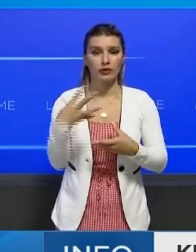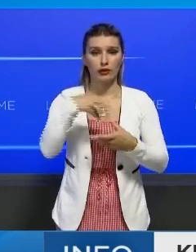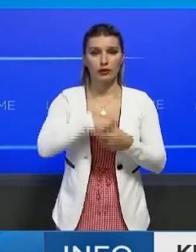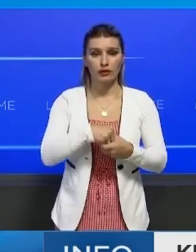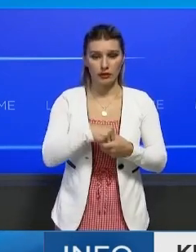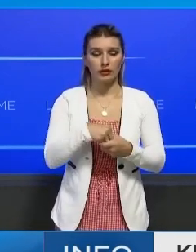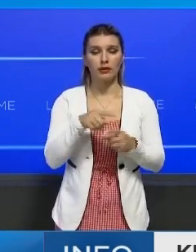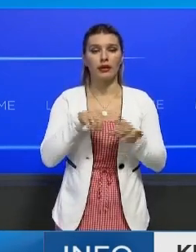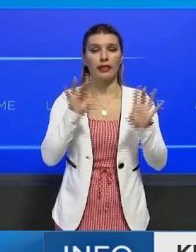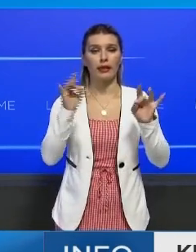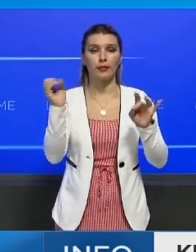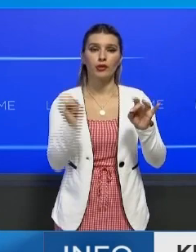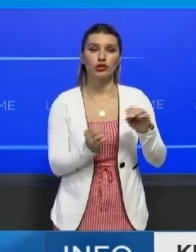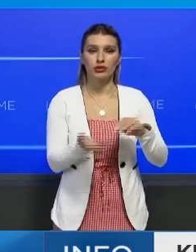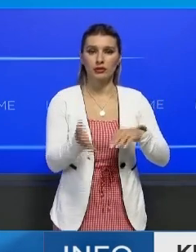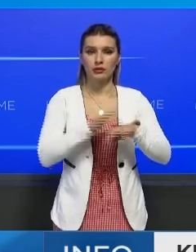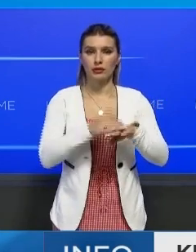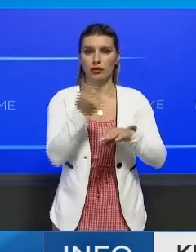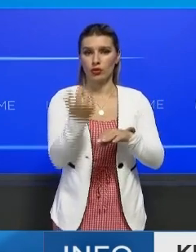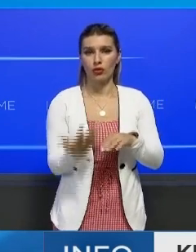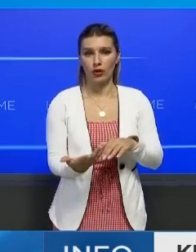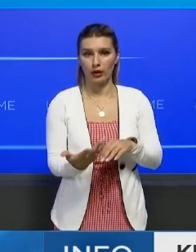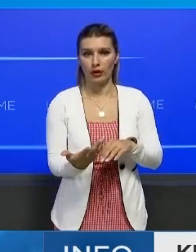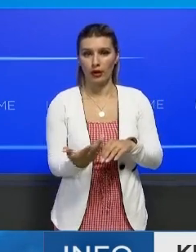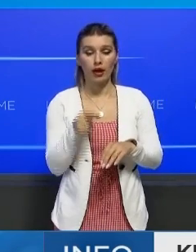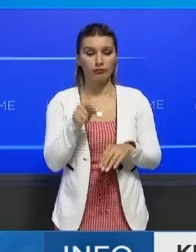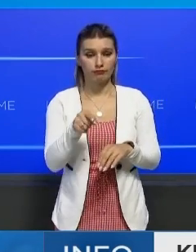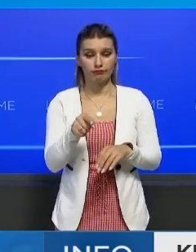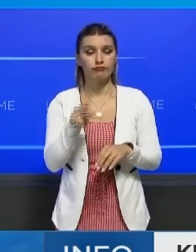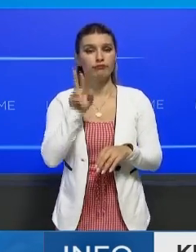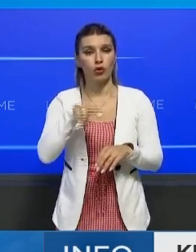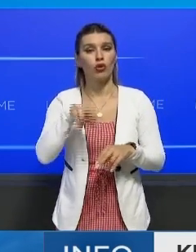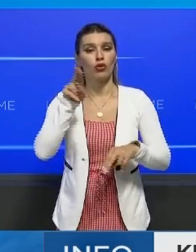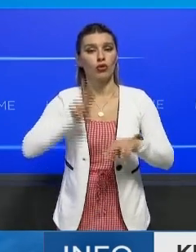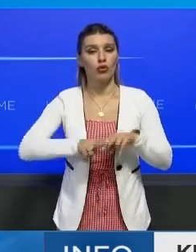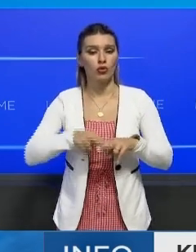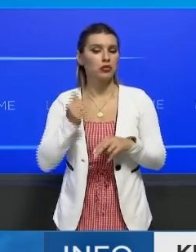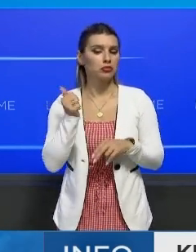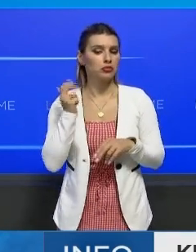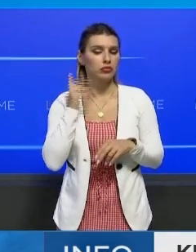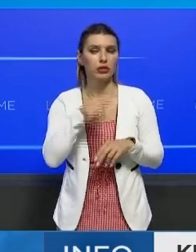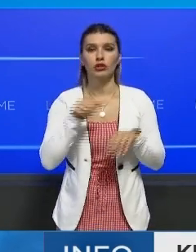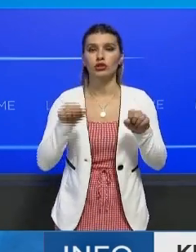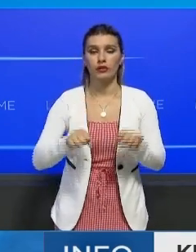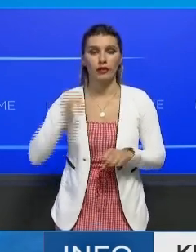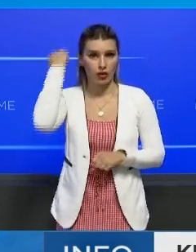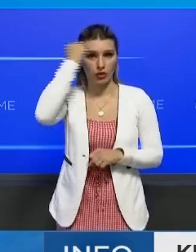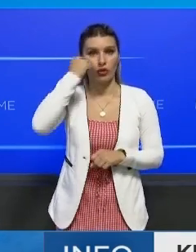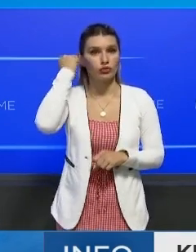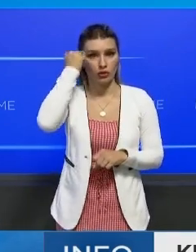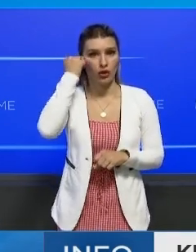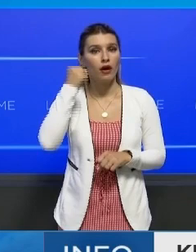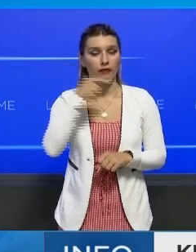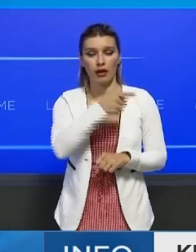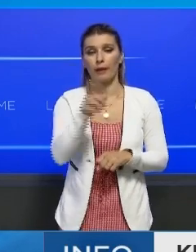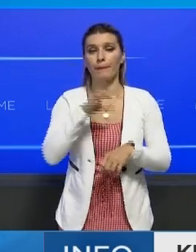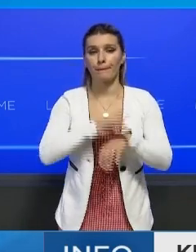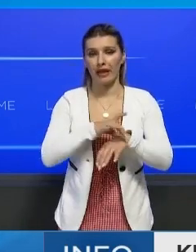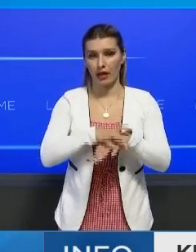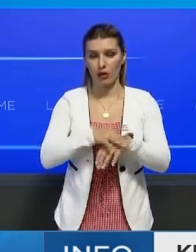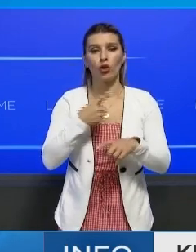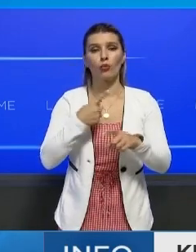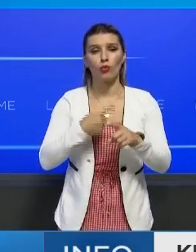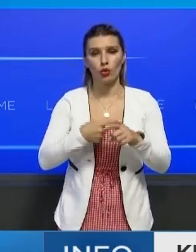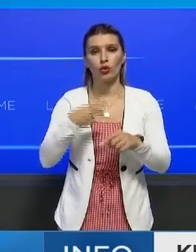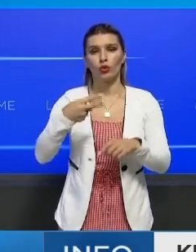prej 10% nga paga bazë. Kjo pako është aprovuar ditë më parë nga Qeveria e Kosovës për mjekët dhe